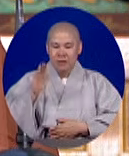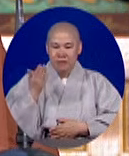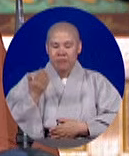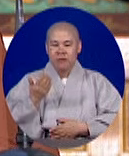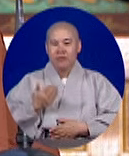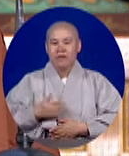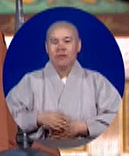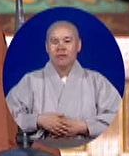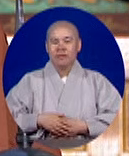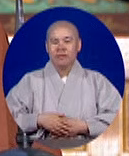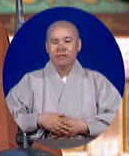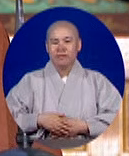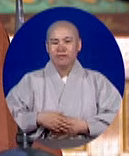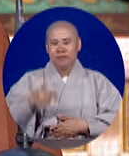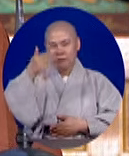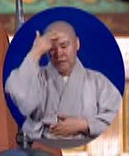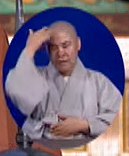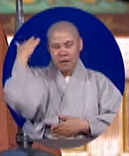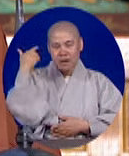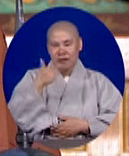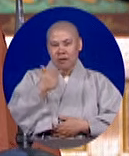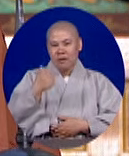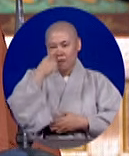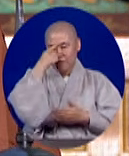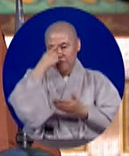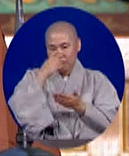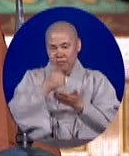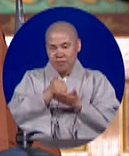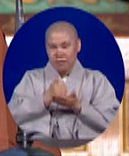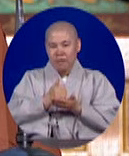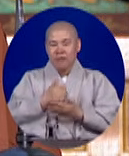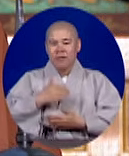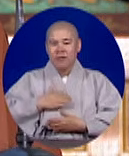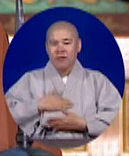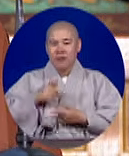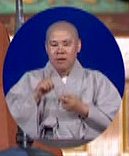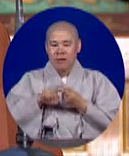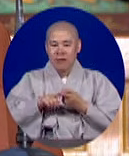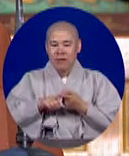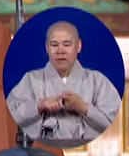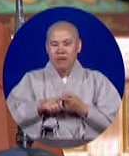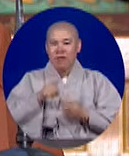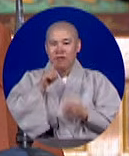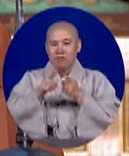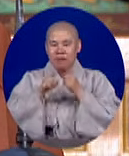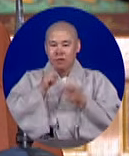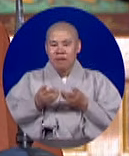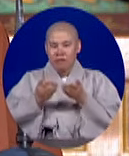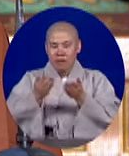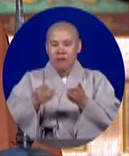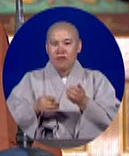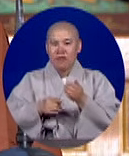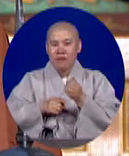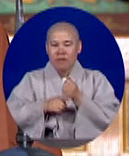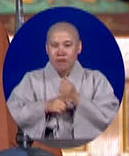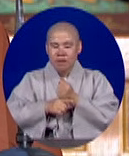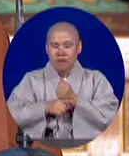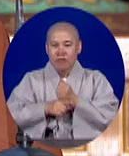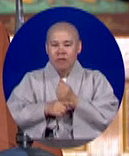그런데 옛날 큰 스님들이 나에 대해서 자꾸 말씀하신 것은 그런 게 아니고